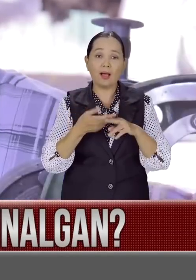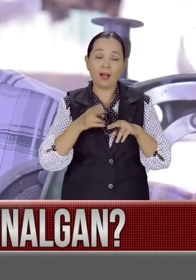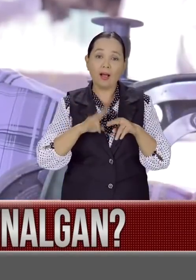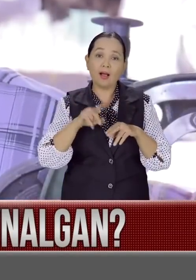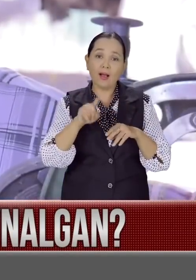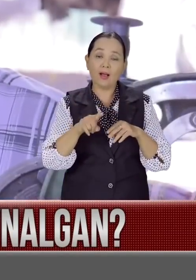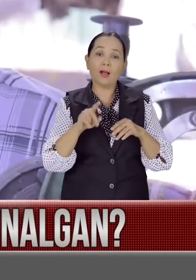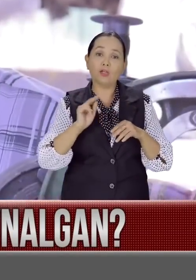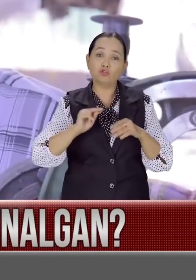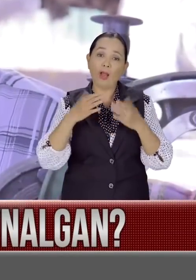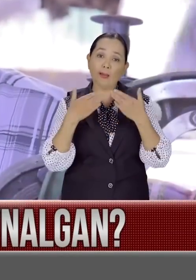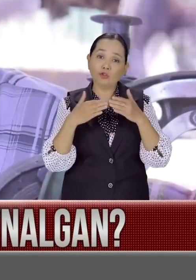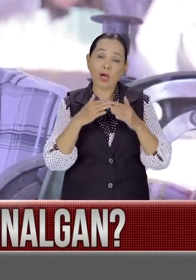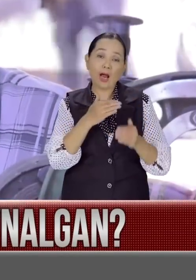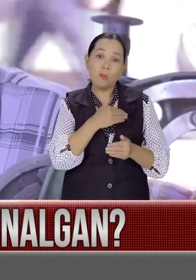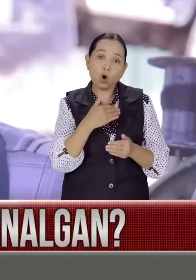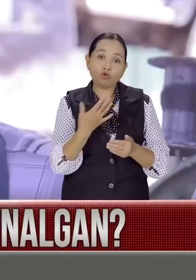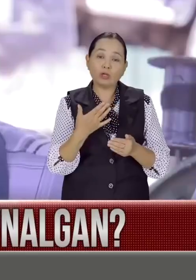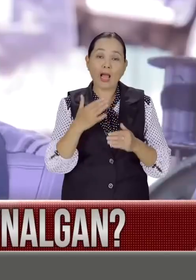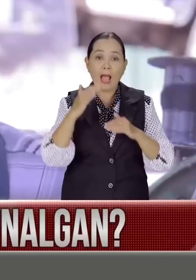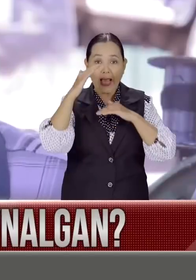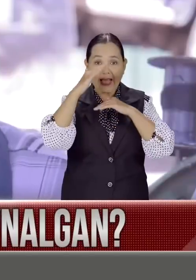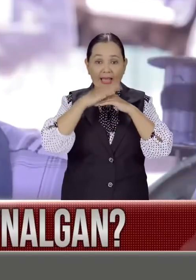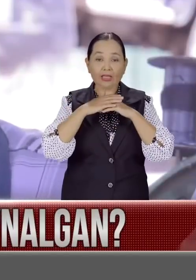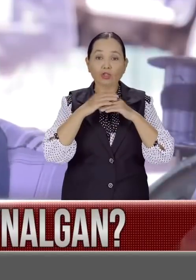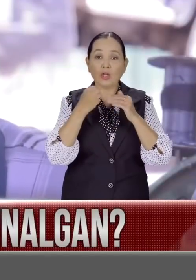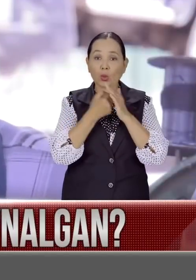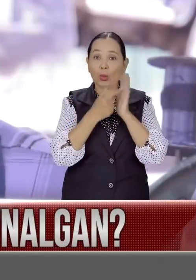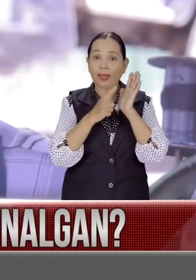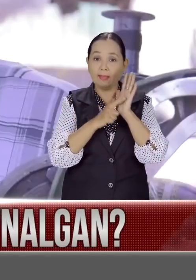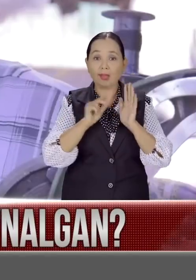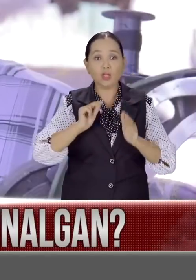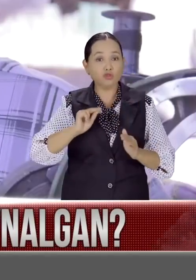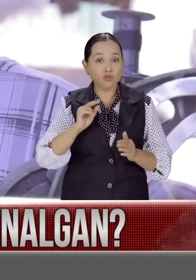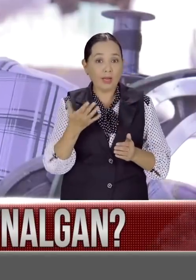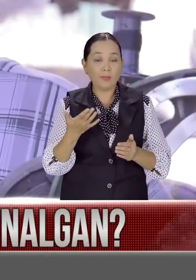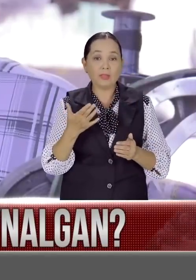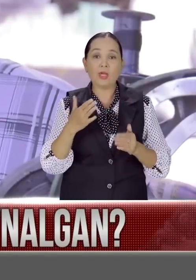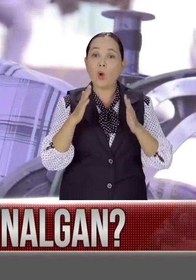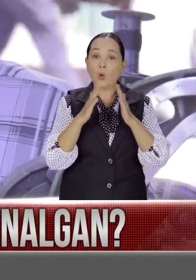endi. Ulimobliklar ishlab chiqarmoqchiman endi. Kechqurunga yetgacha ishlaymiz-da.